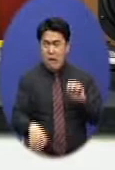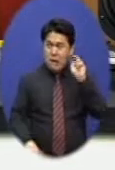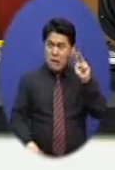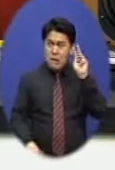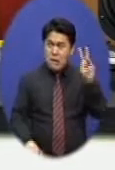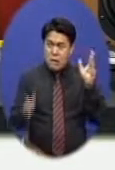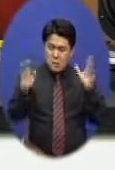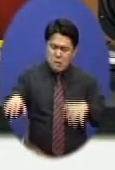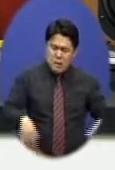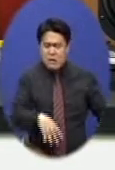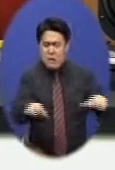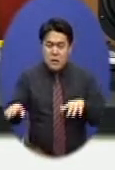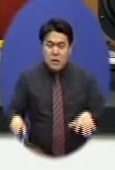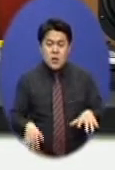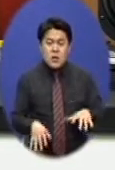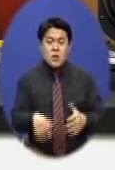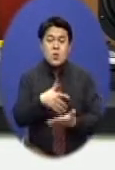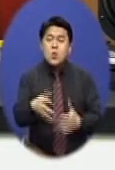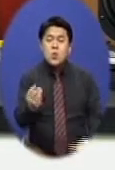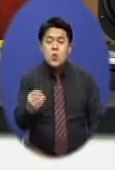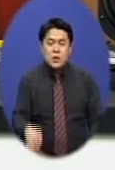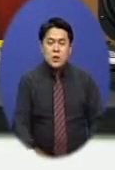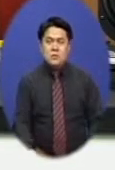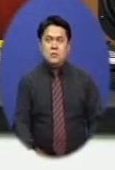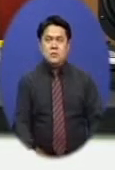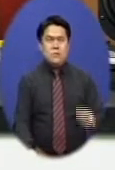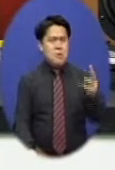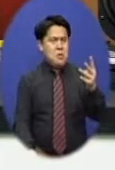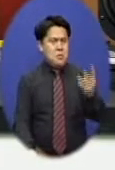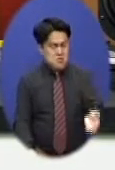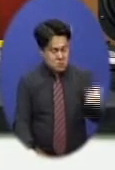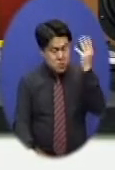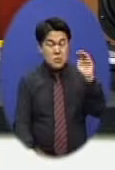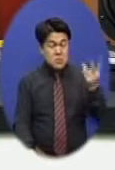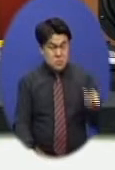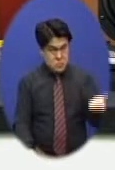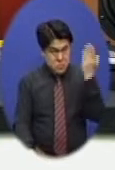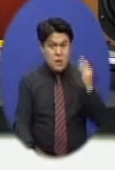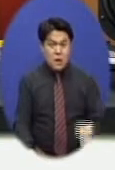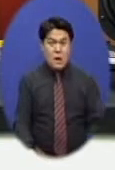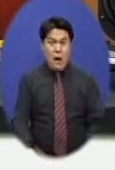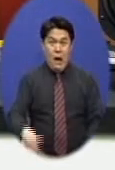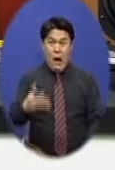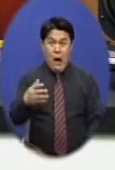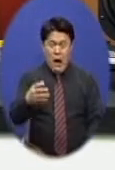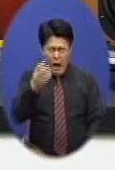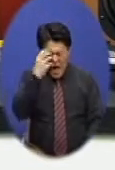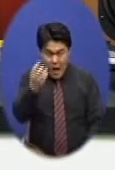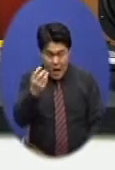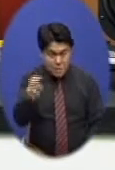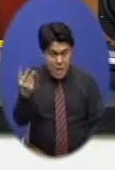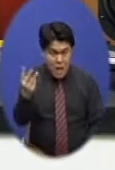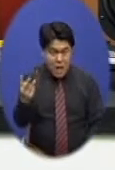아유. 긴장을요? 예. 아니 몇 포기 하셨는데? 한 300포기 넘은 것 같아요. 아니 그